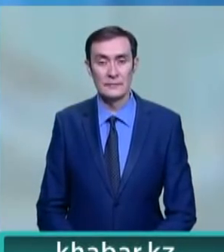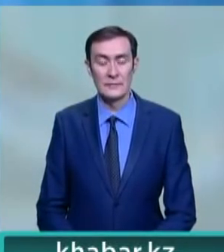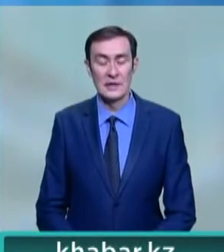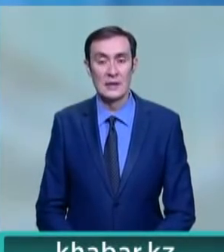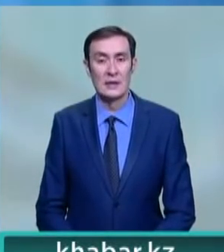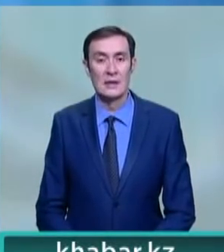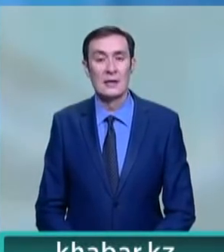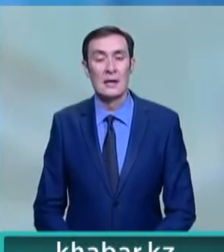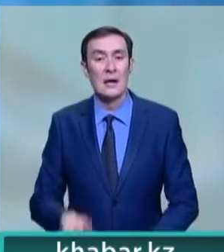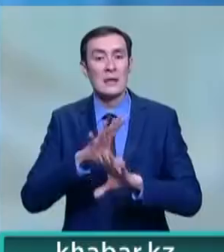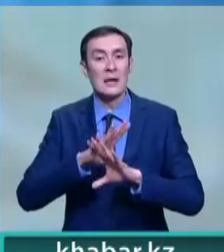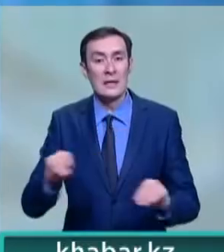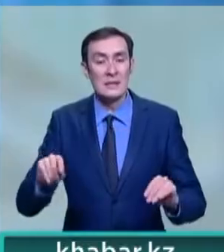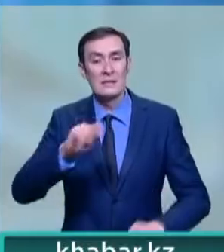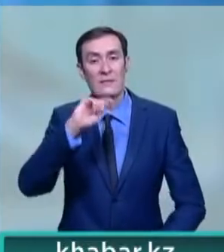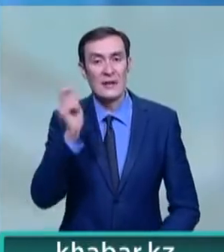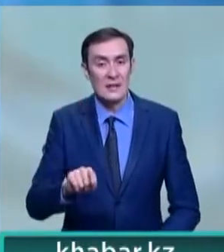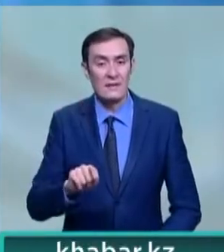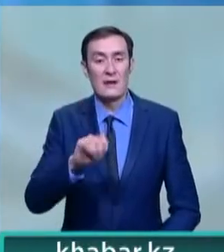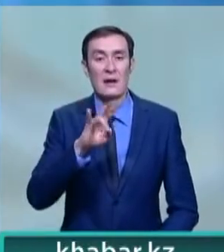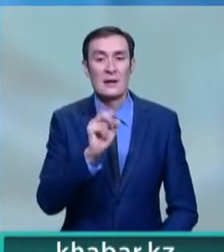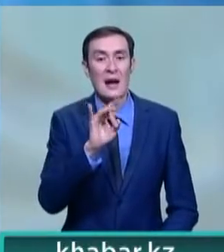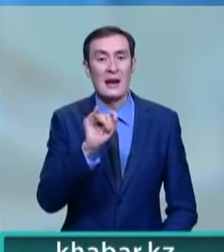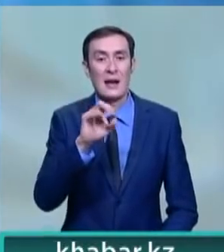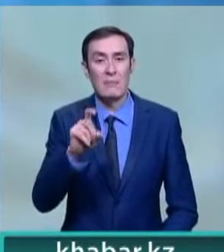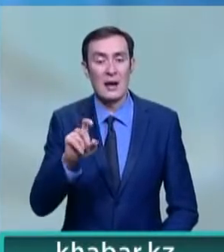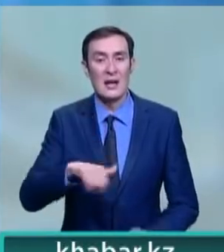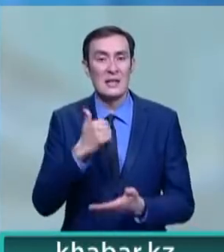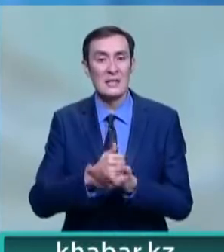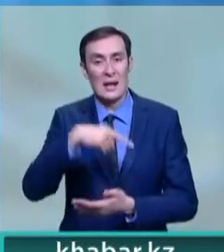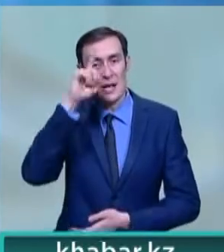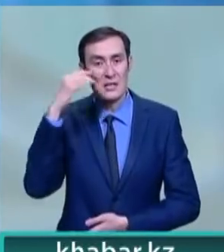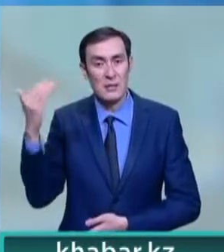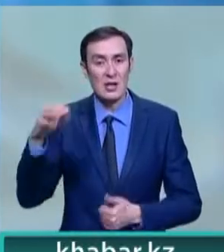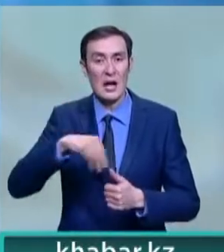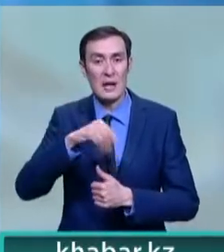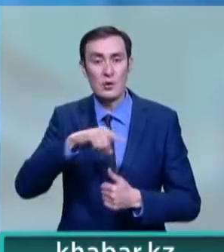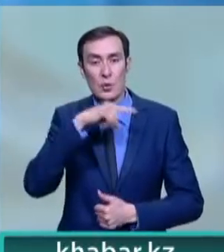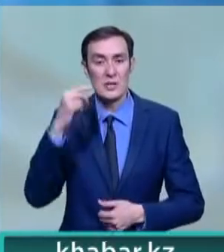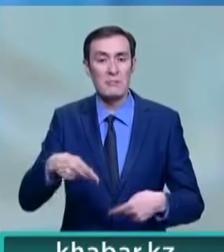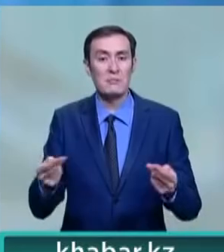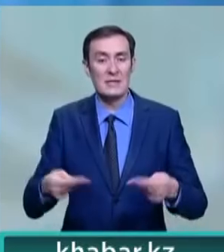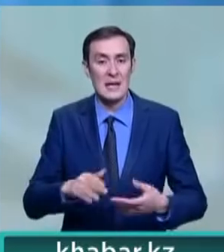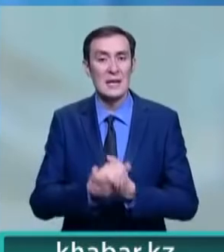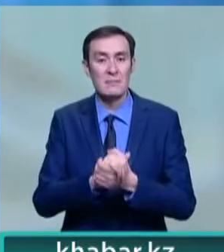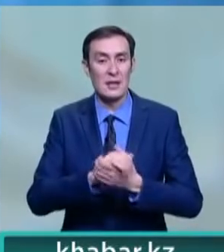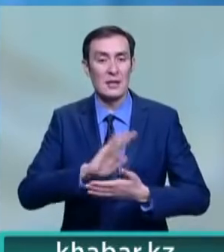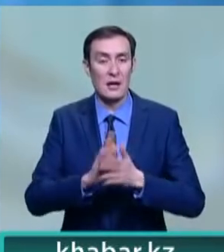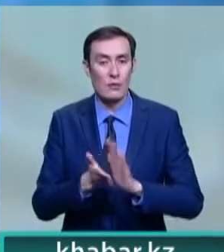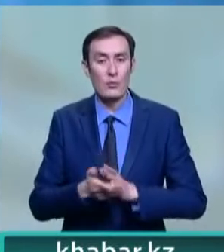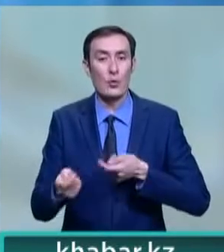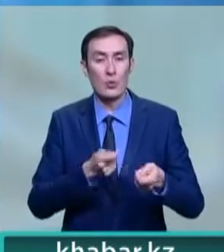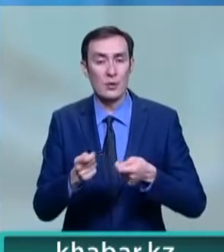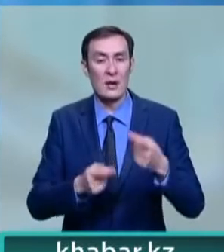К другим темам. Конец войны в Нагорном Карабахе. Лидеры Азербайджана, Армении и России подписали мирные соглашения